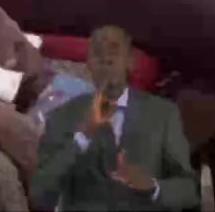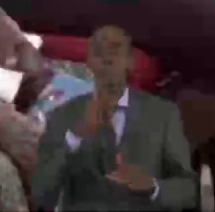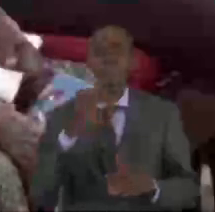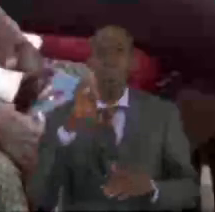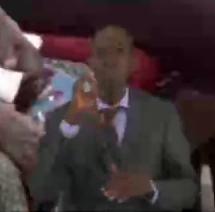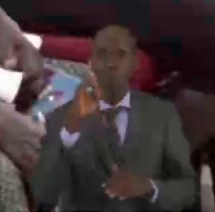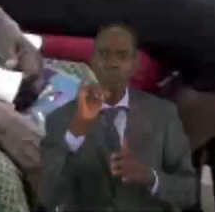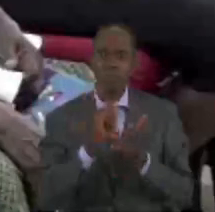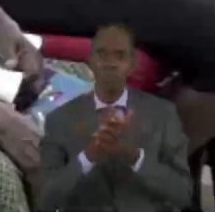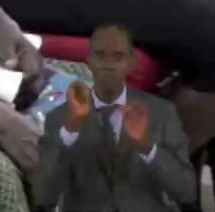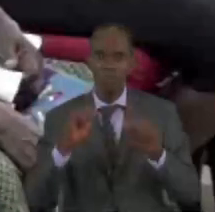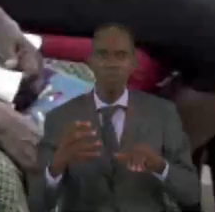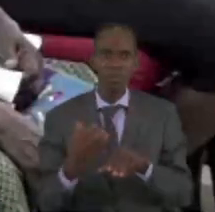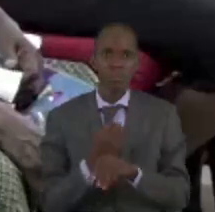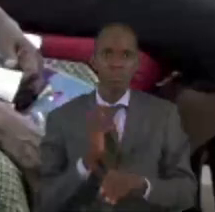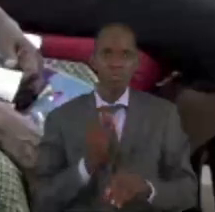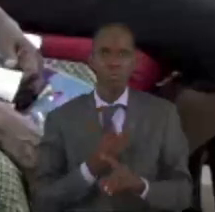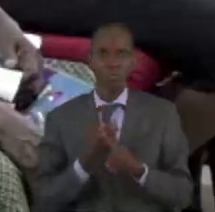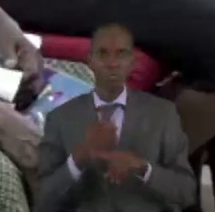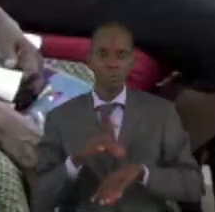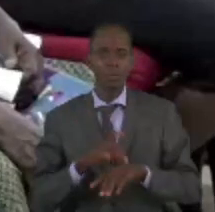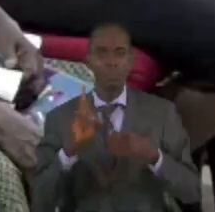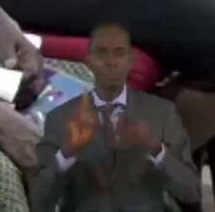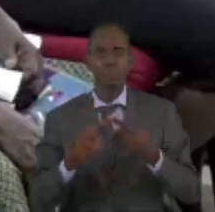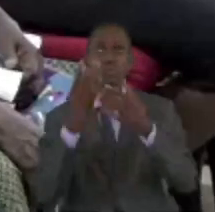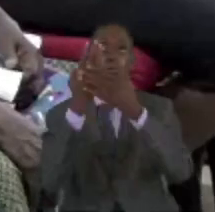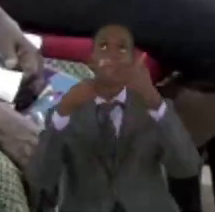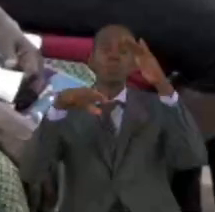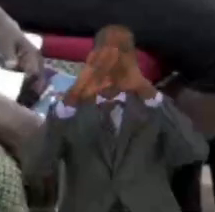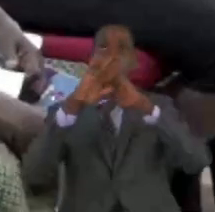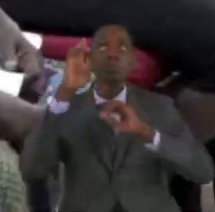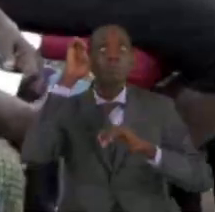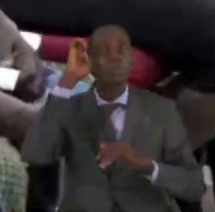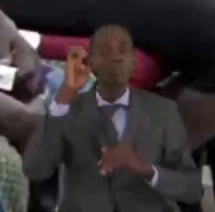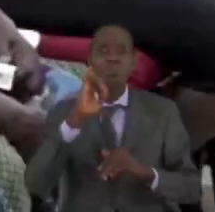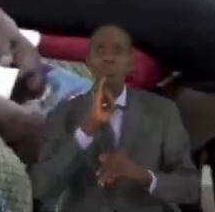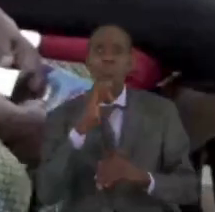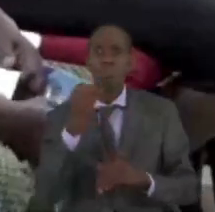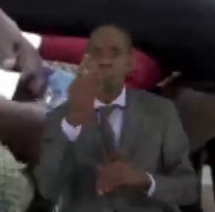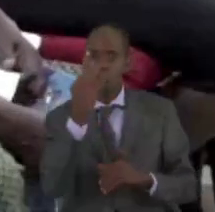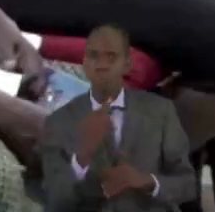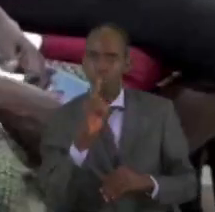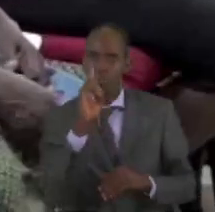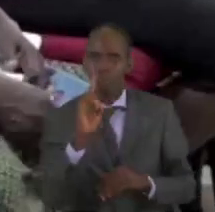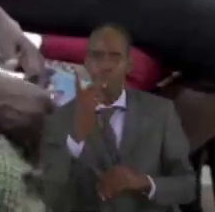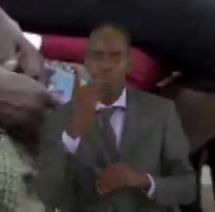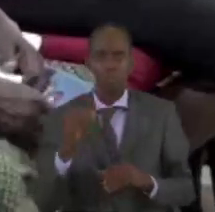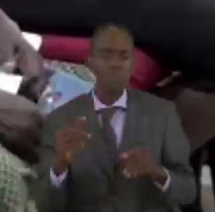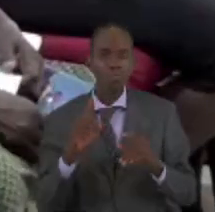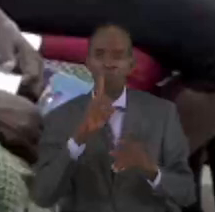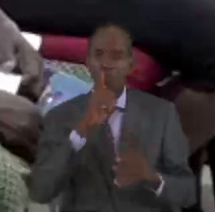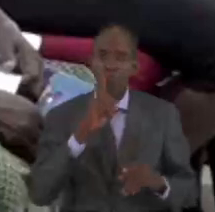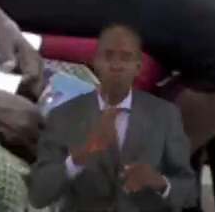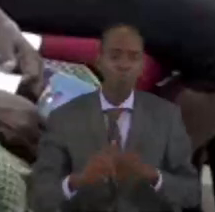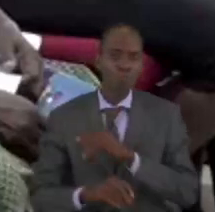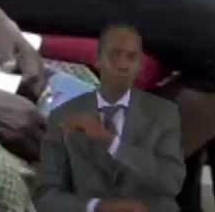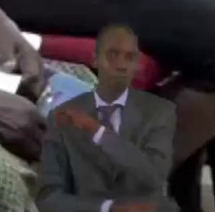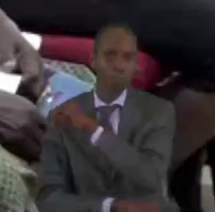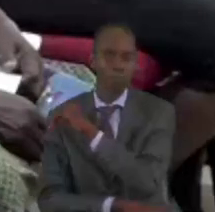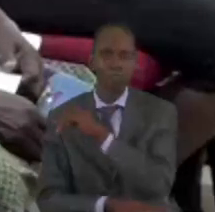seul qui puisse nous prendre de la terre et nous amener au ciel. Pourquoi? Il est le seul, la source,